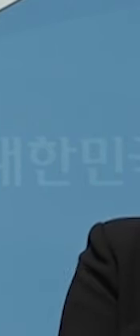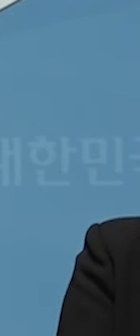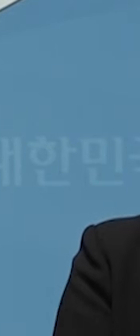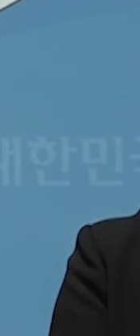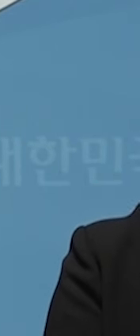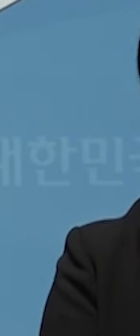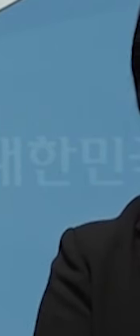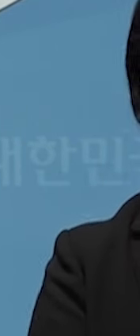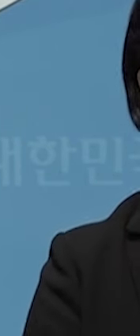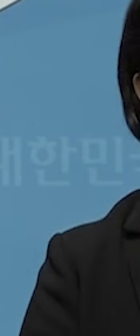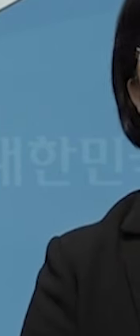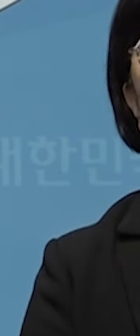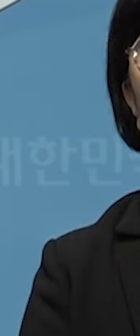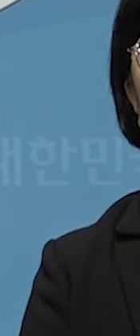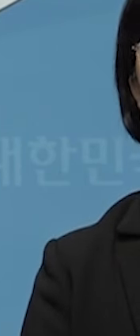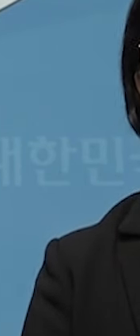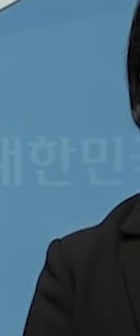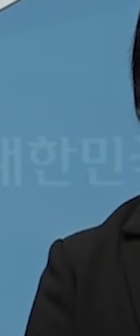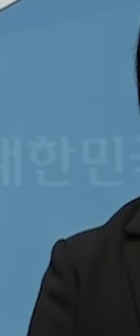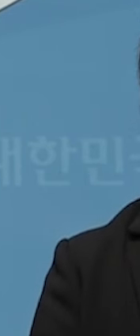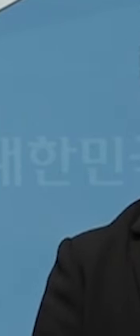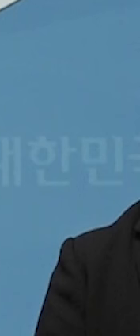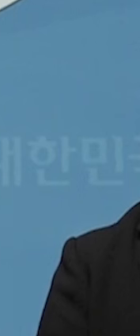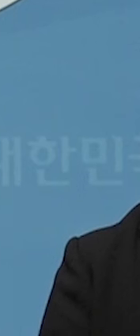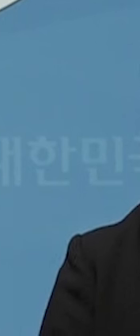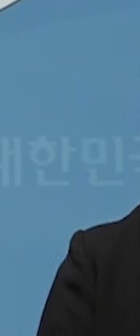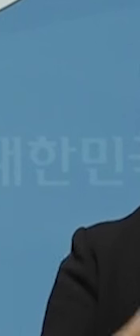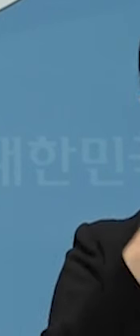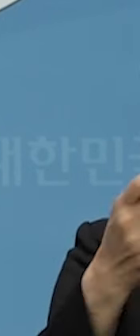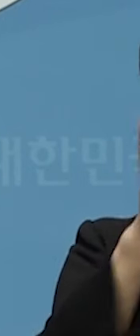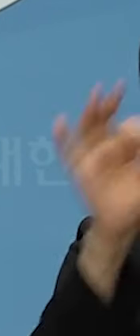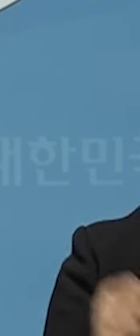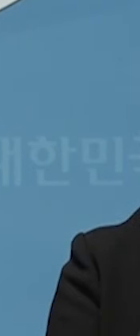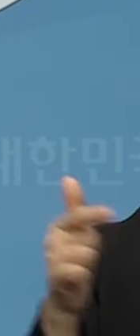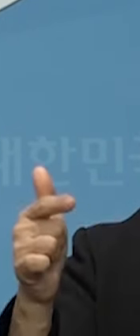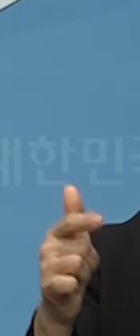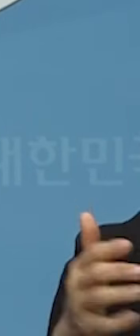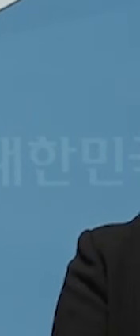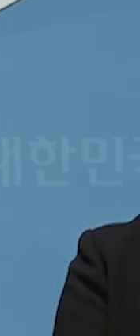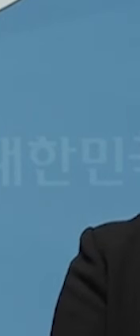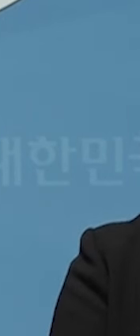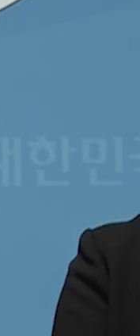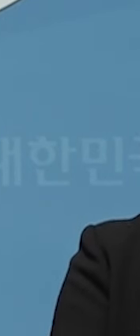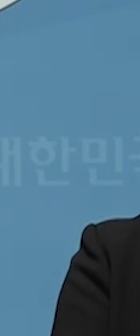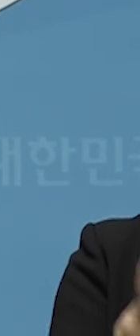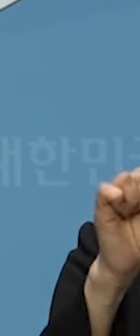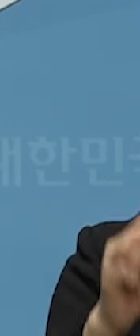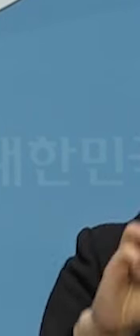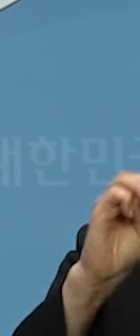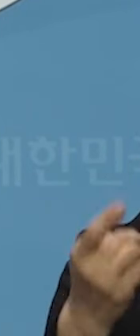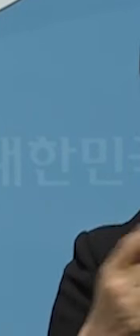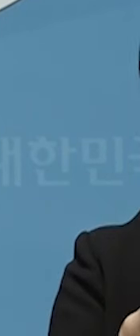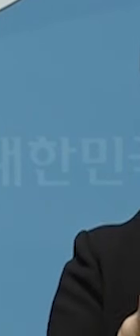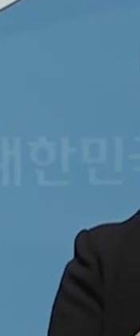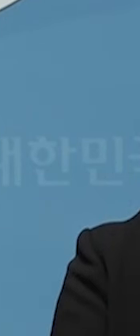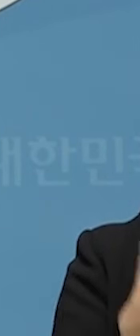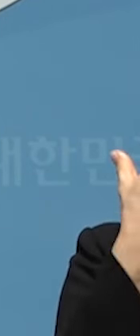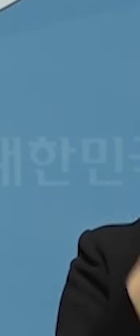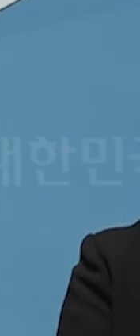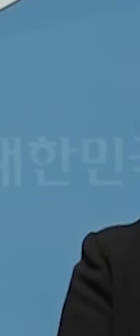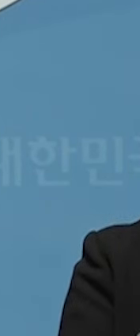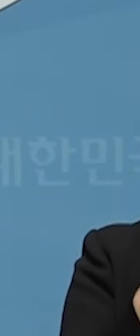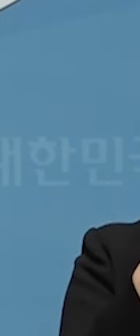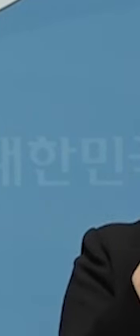일이라고 볼 수 있습니다. 환급률을 높여 불법 스포츠 토토에 비해 매력도가